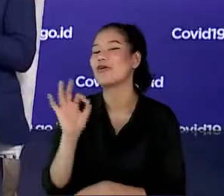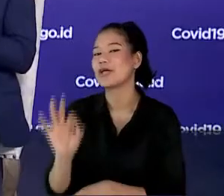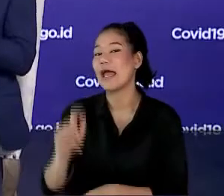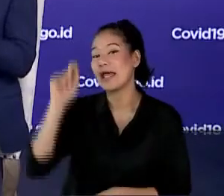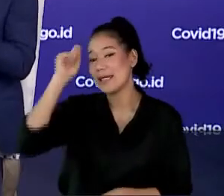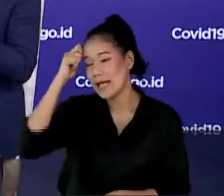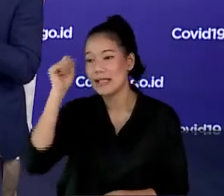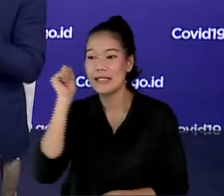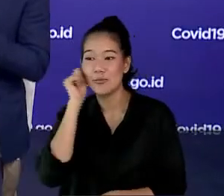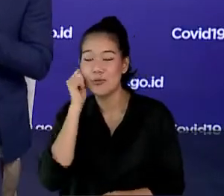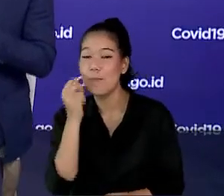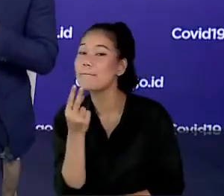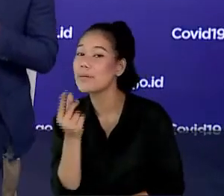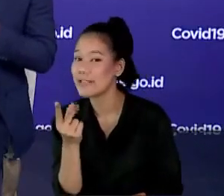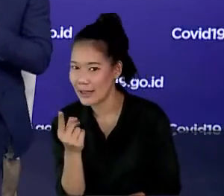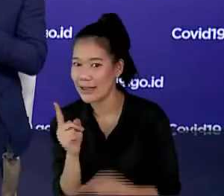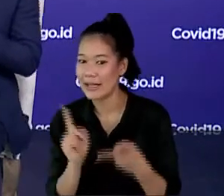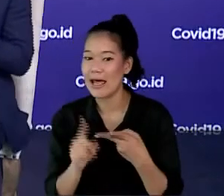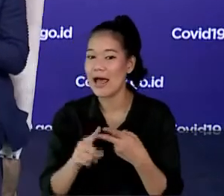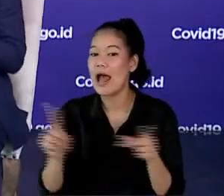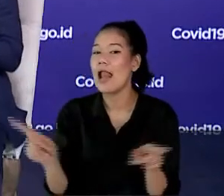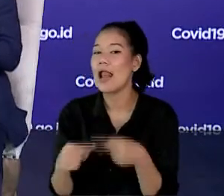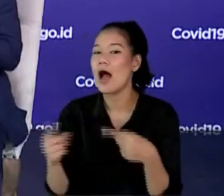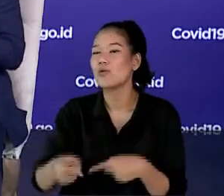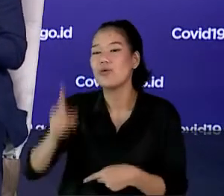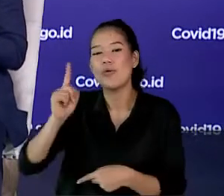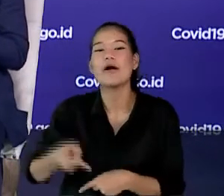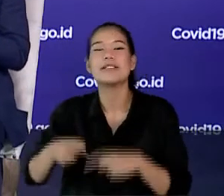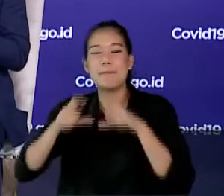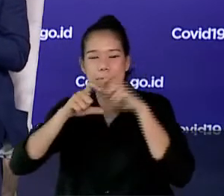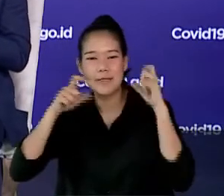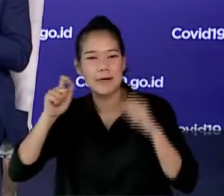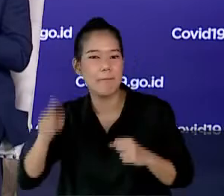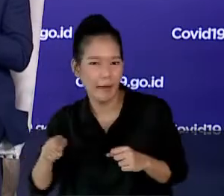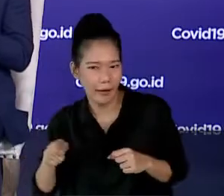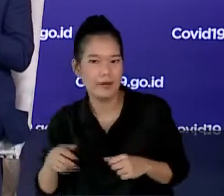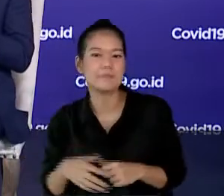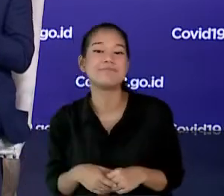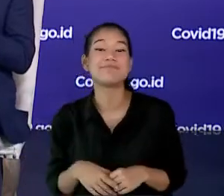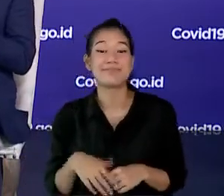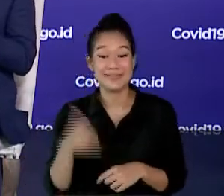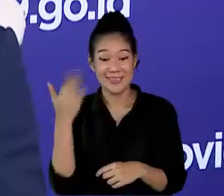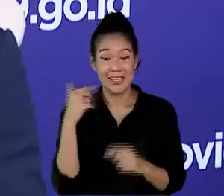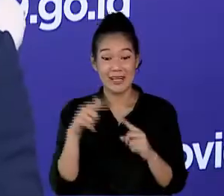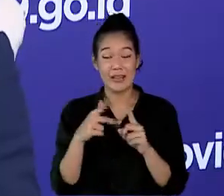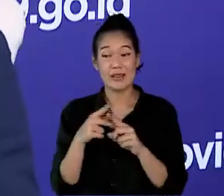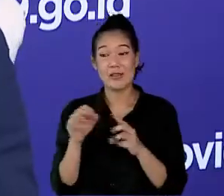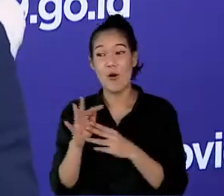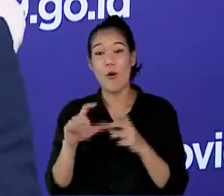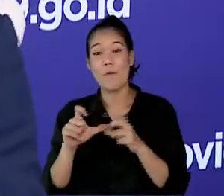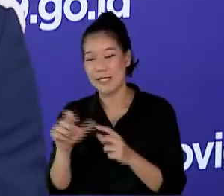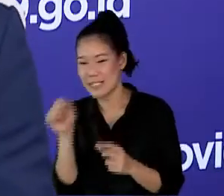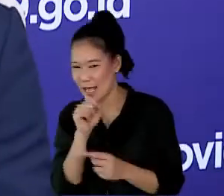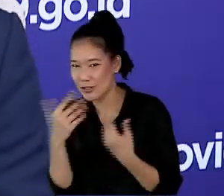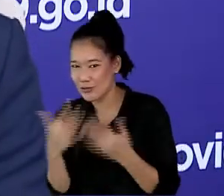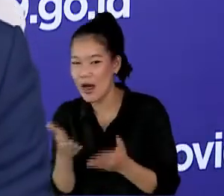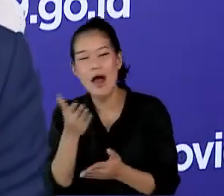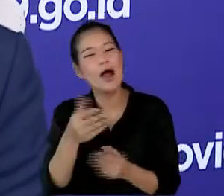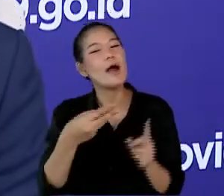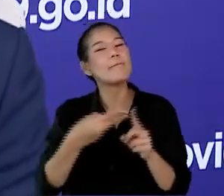ibu dan juga dilanjutkan dengan lagu wajib pakai masker. Nah, ini tadi Mas Thomas udah sedikit bagiannya, Mas Baby